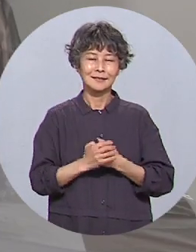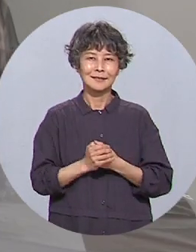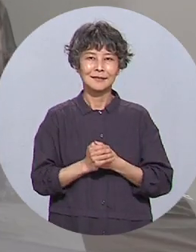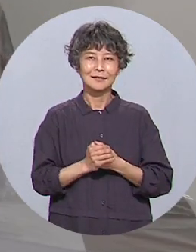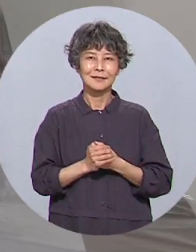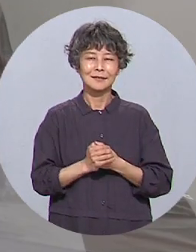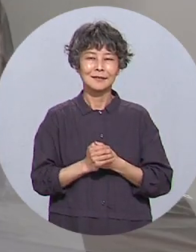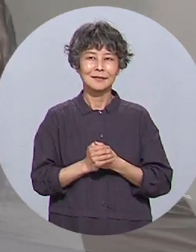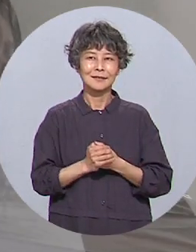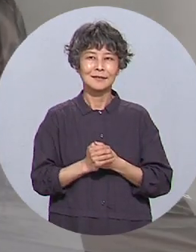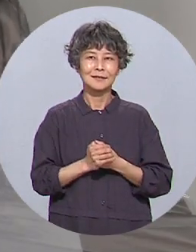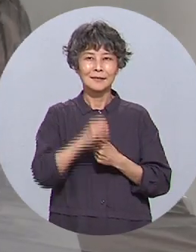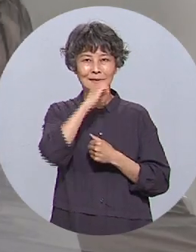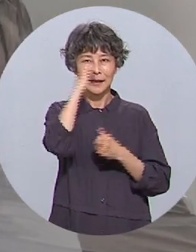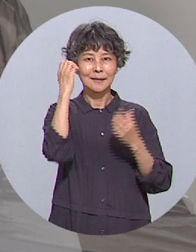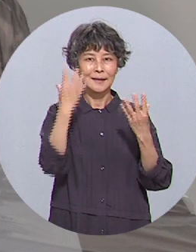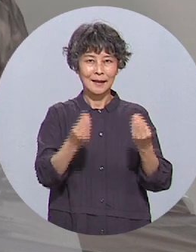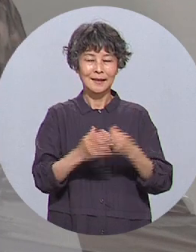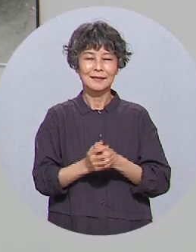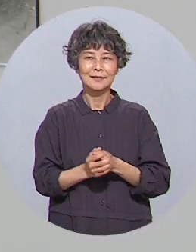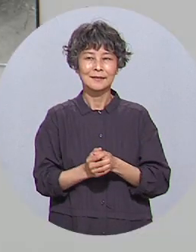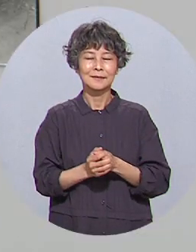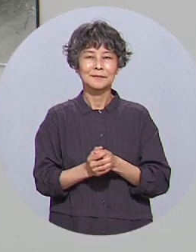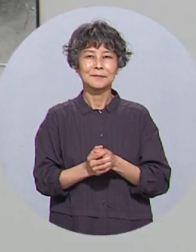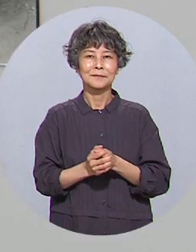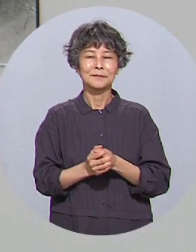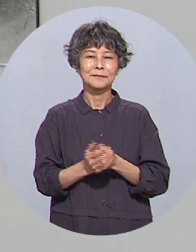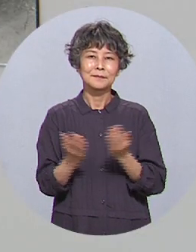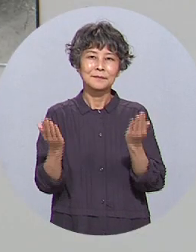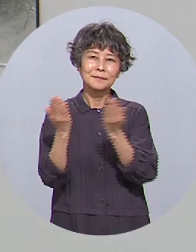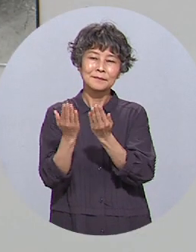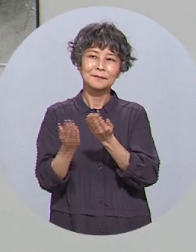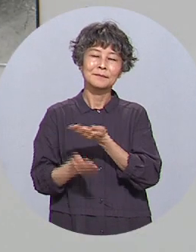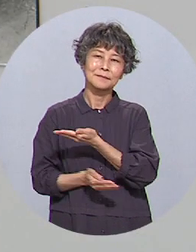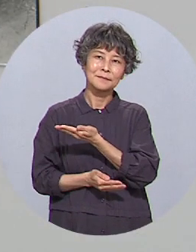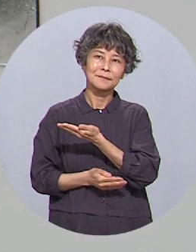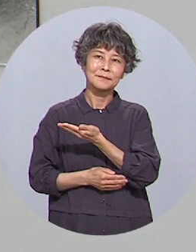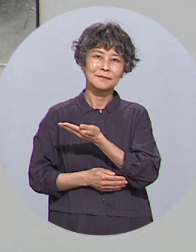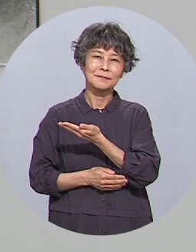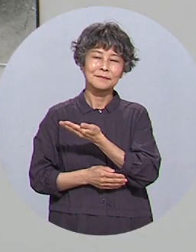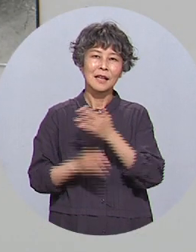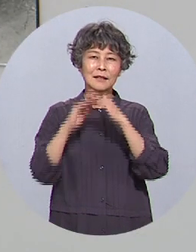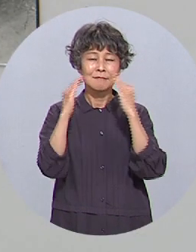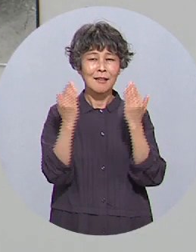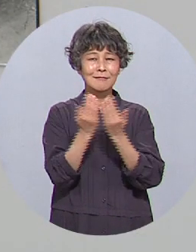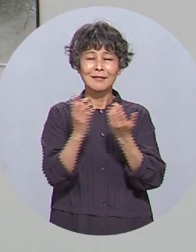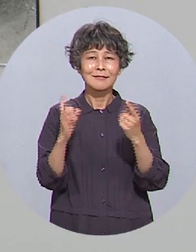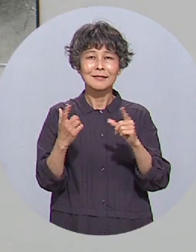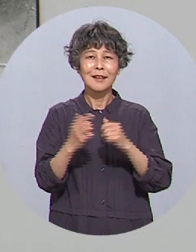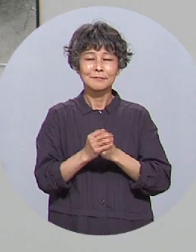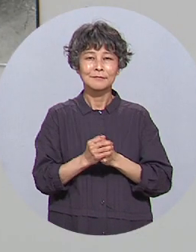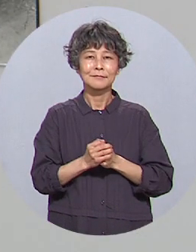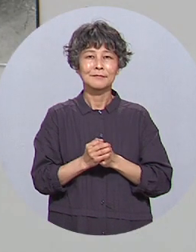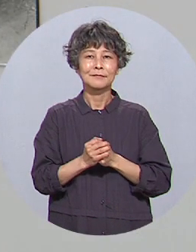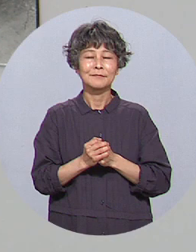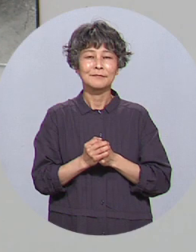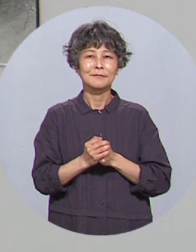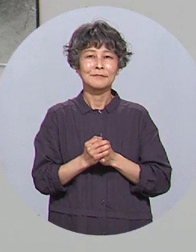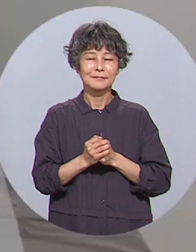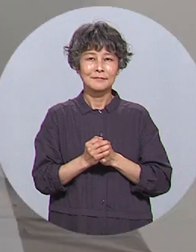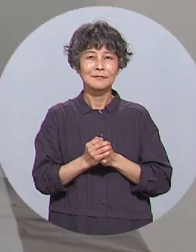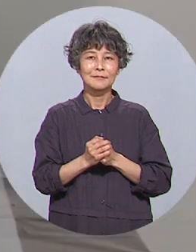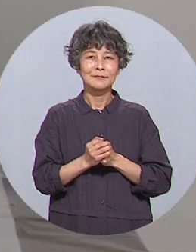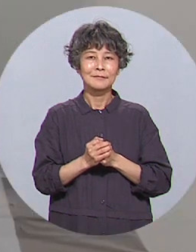はい、では完成です。 完成品、やっぱりこうやって並べてみると全然違いますね。 本来であれば、